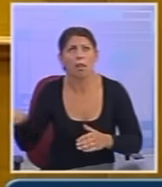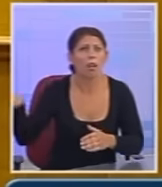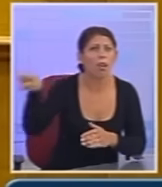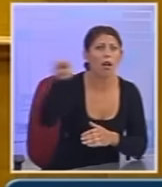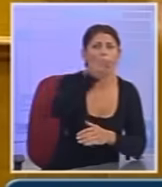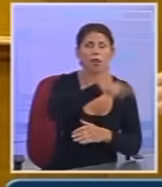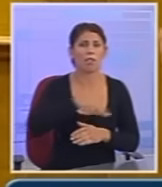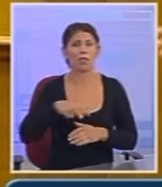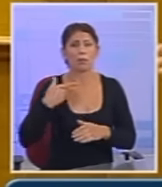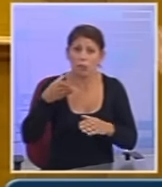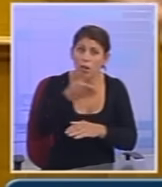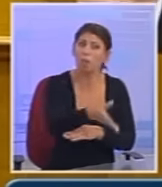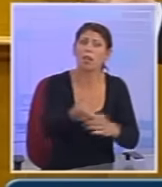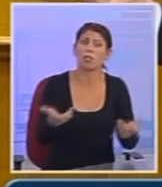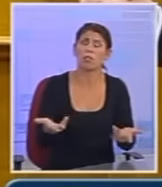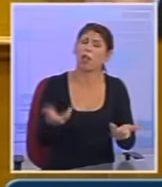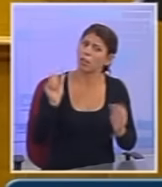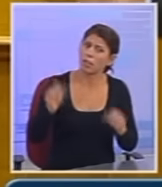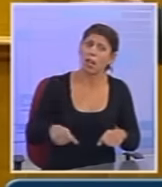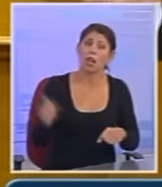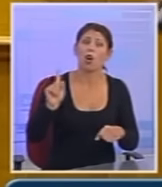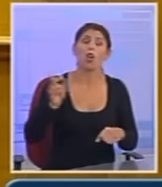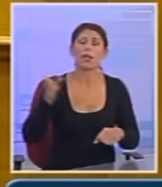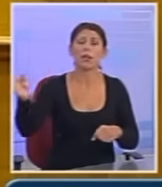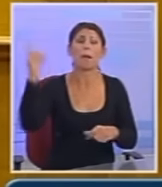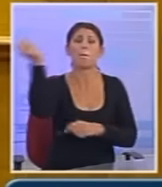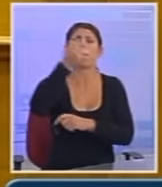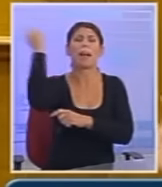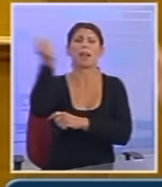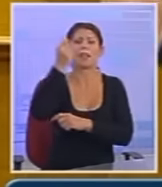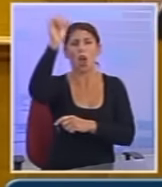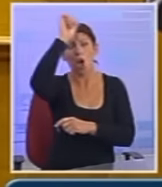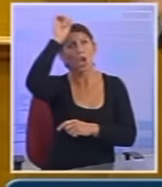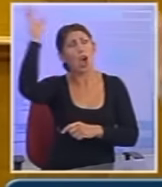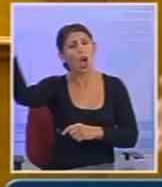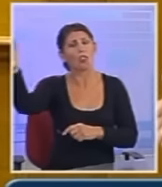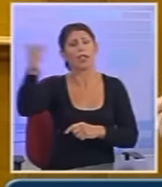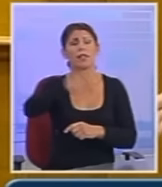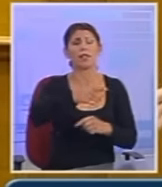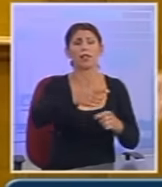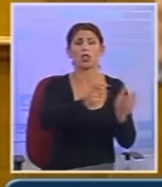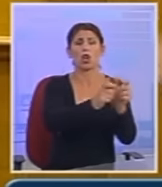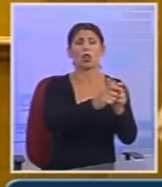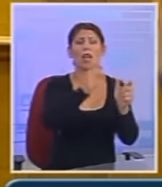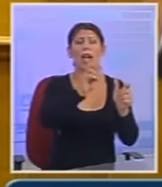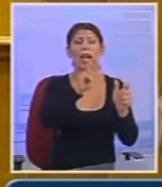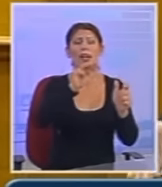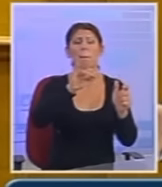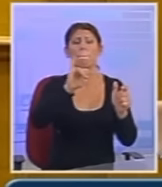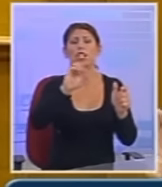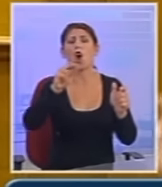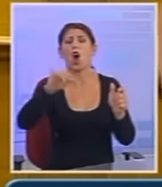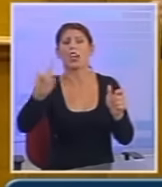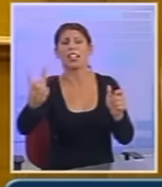μπαίνουν. Να μπαίνουν. Όχι να πηγαίνουν σε πανηγύρια στη Ρόδο και στην Ερμιόνη για να πιάνουν τους μικρούς τους